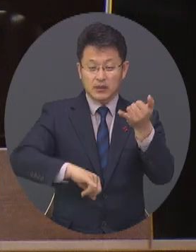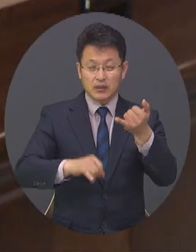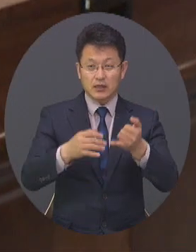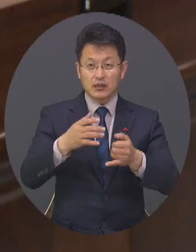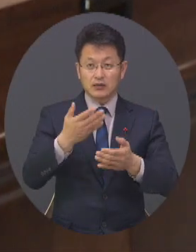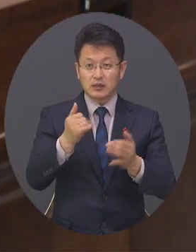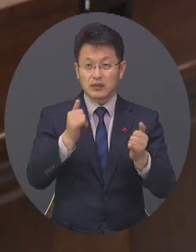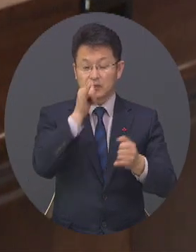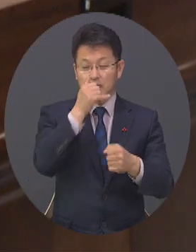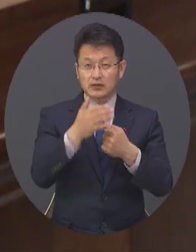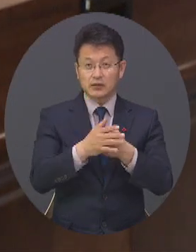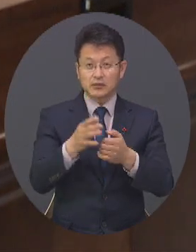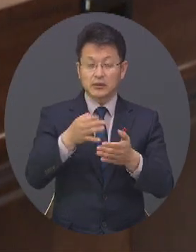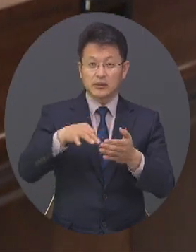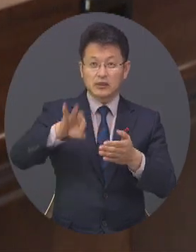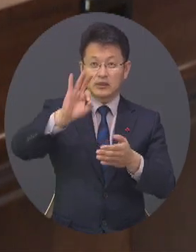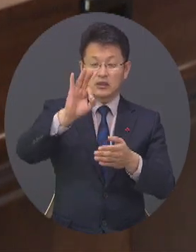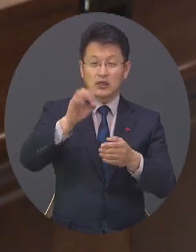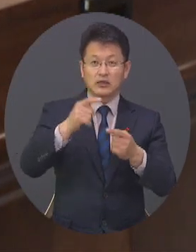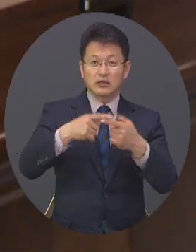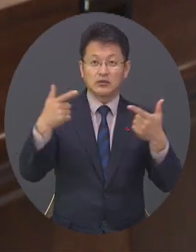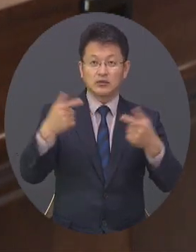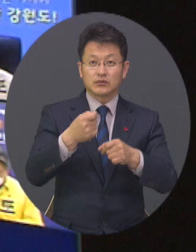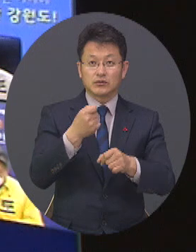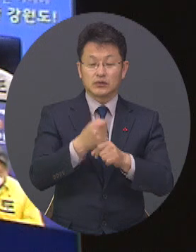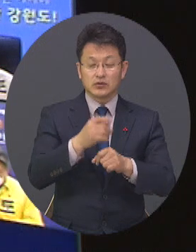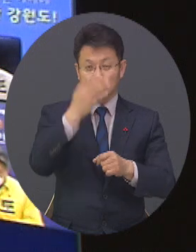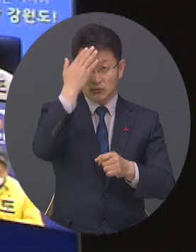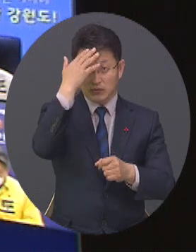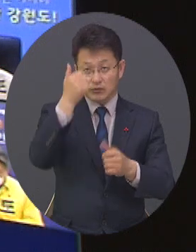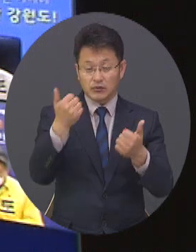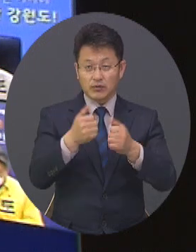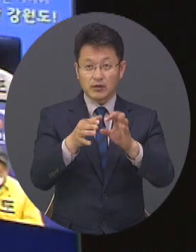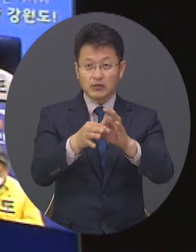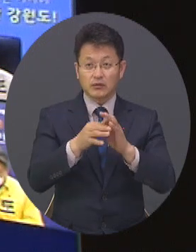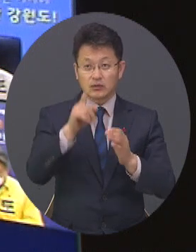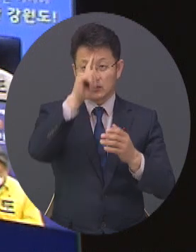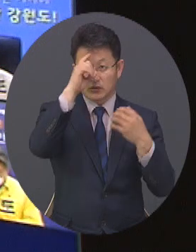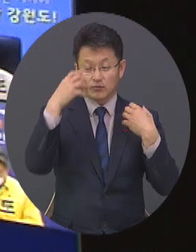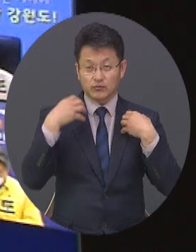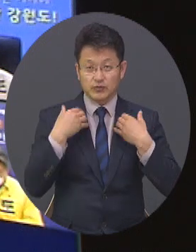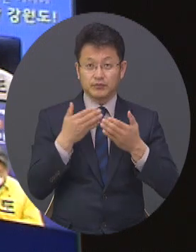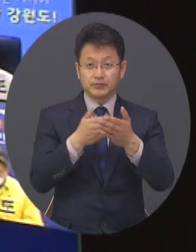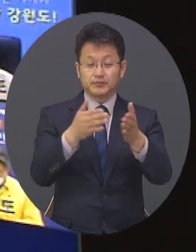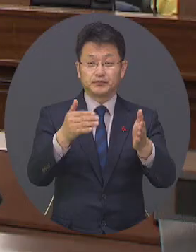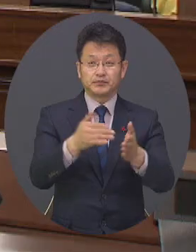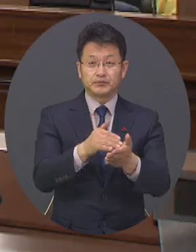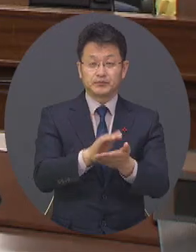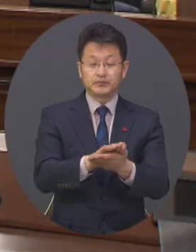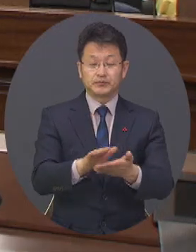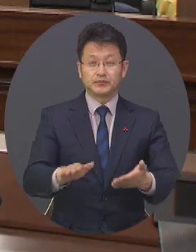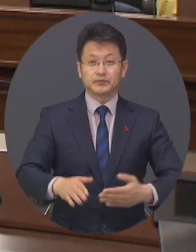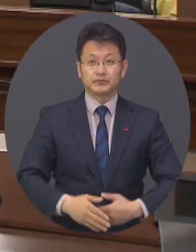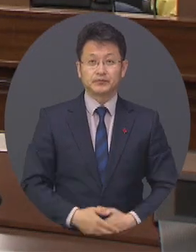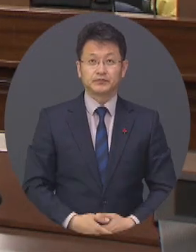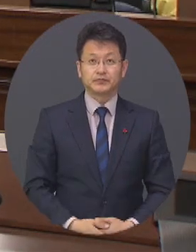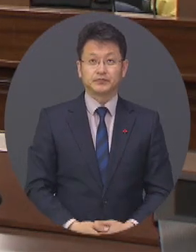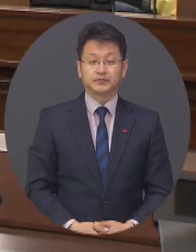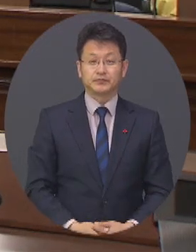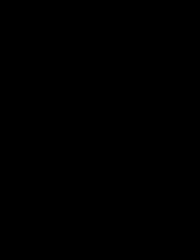있다며 가상 금이라도 감면해 줄 것을 중대 본회의를 통해 정부의 권했습니다 mbc 뉴스 튀는